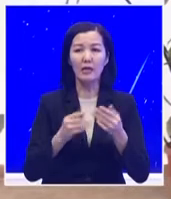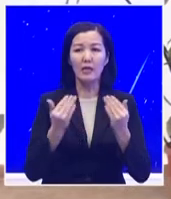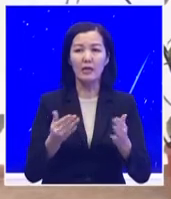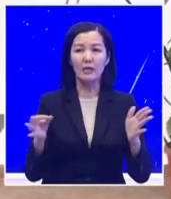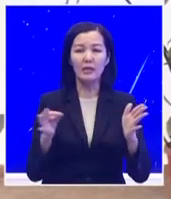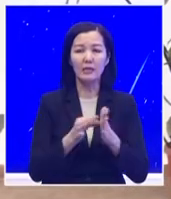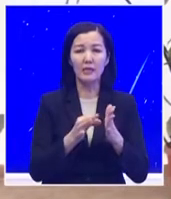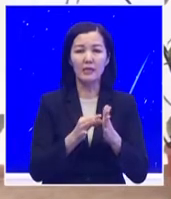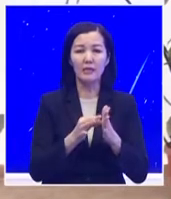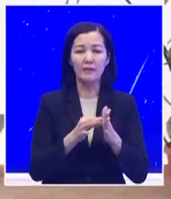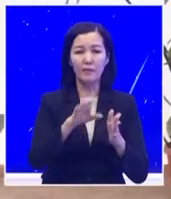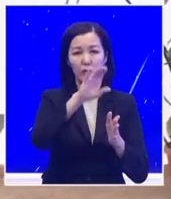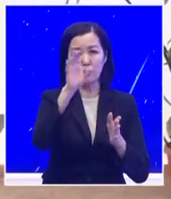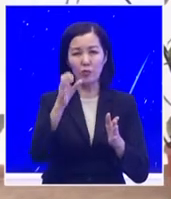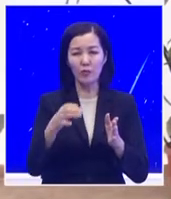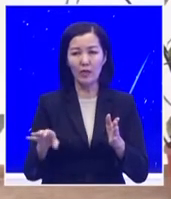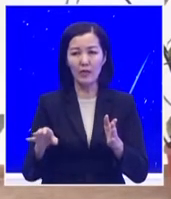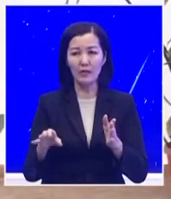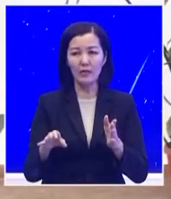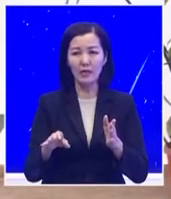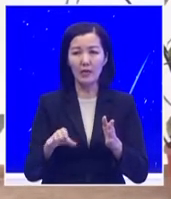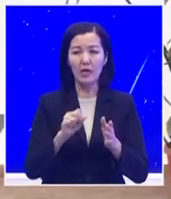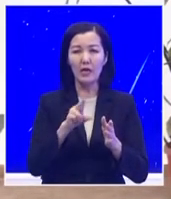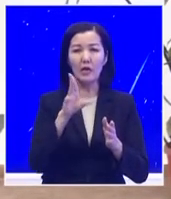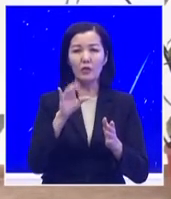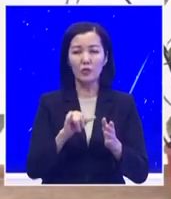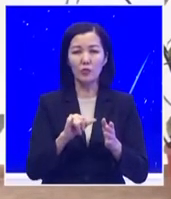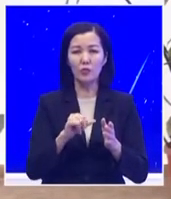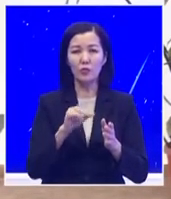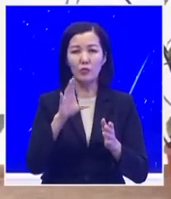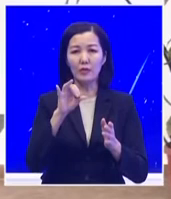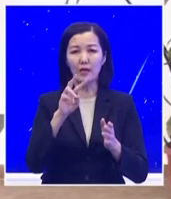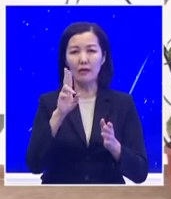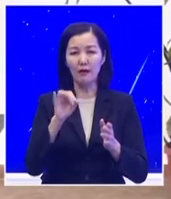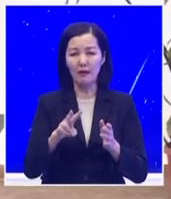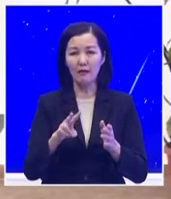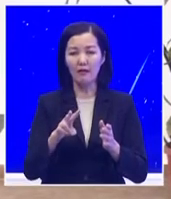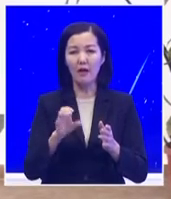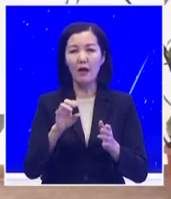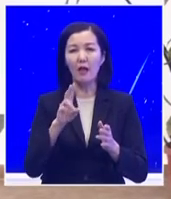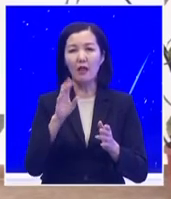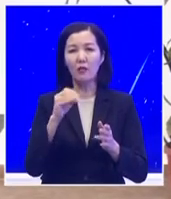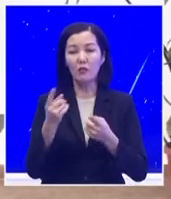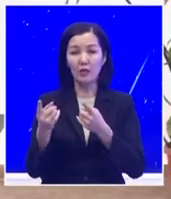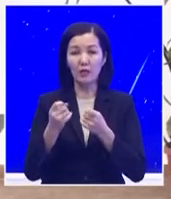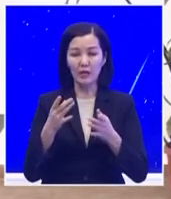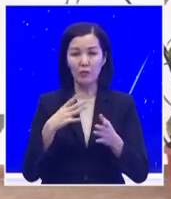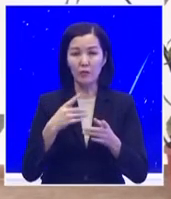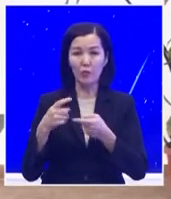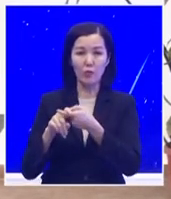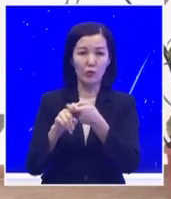осы магистралды трубаларды неге тартсақ? Ақсу ауданы, Сарқанд ауданы, Алакөл ауданына тарту.